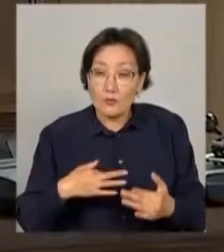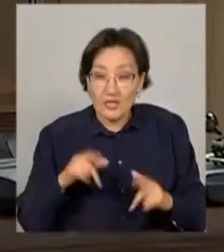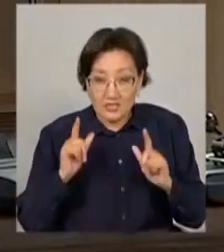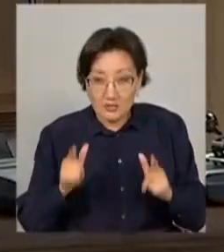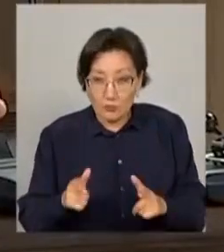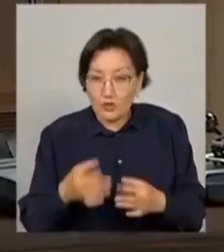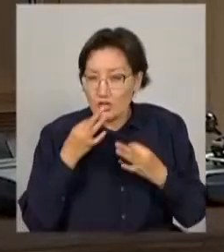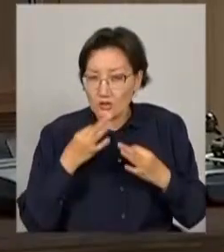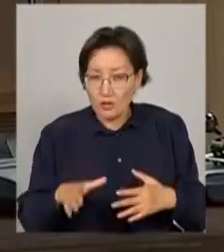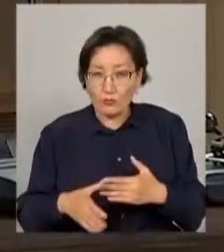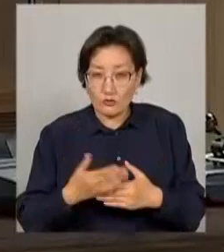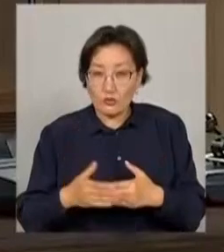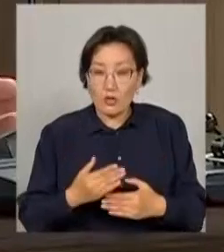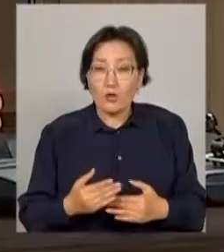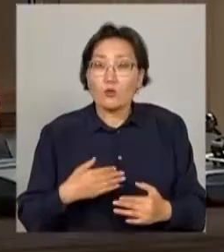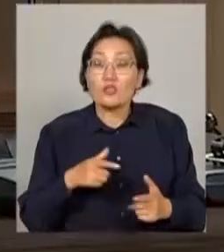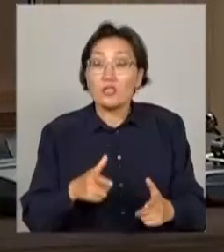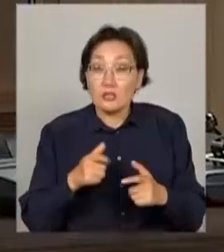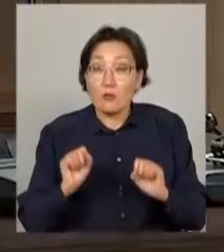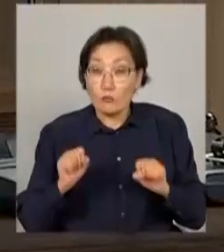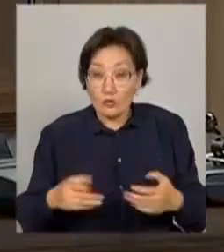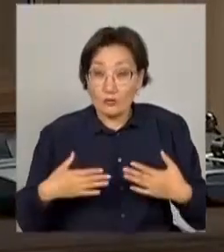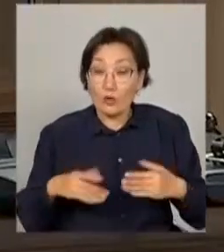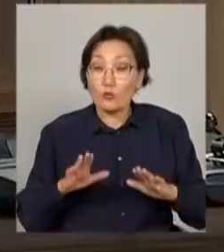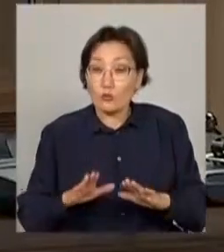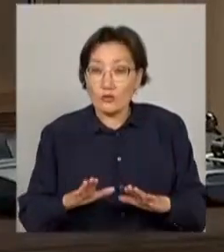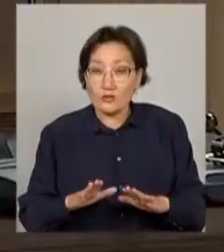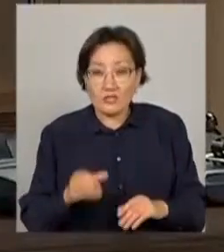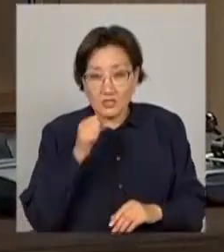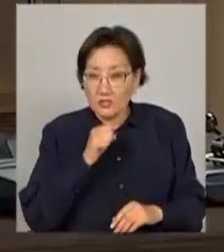согласен на любую наказание хоть на расстрел только не на течение